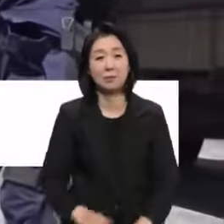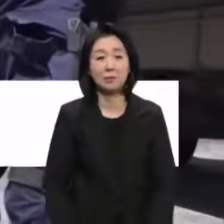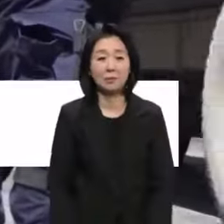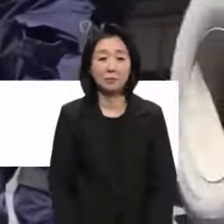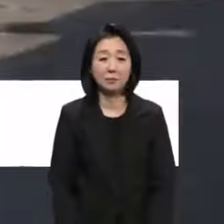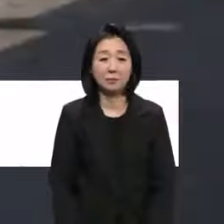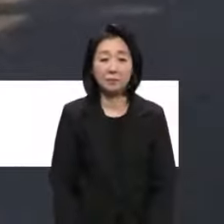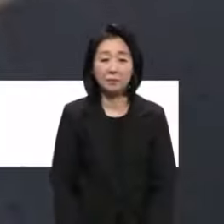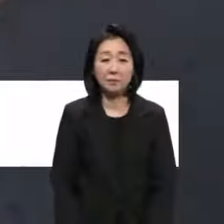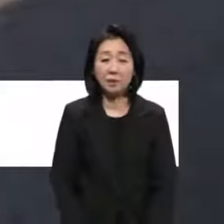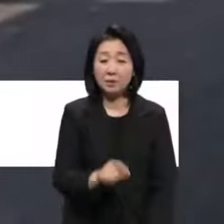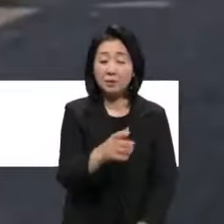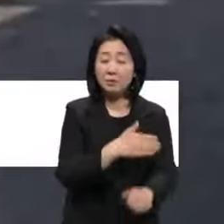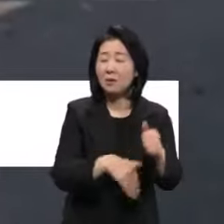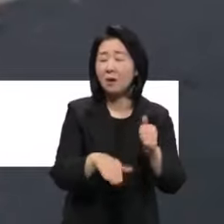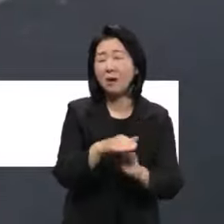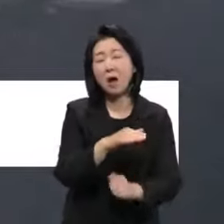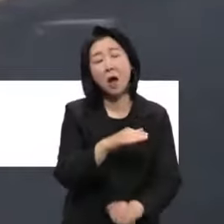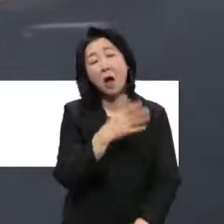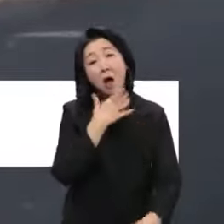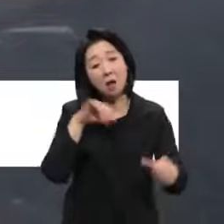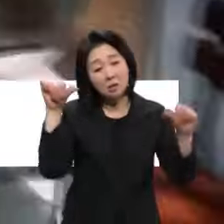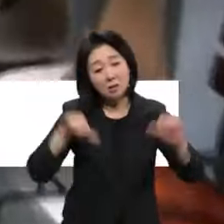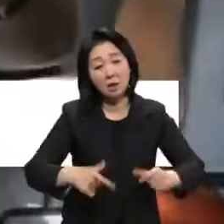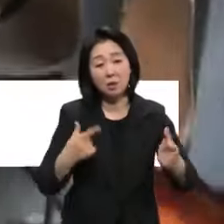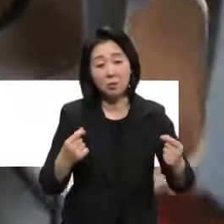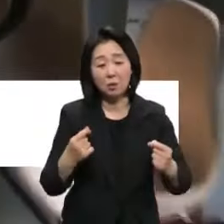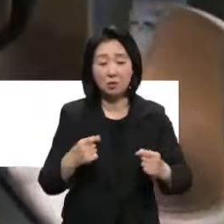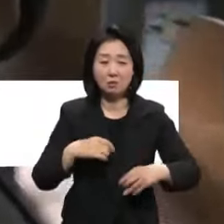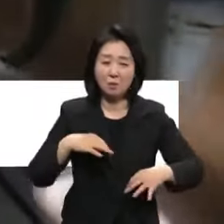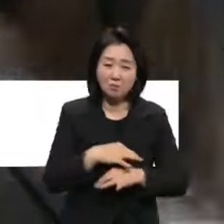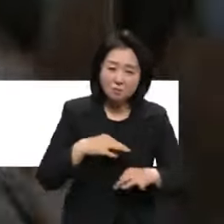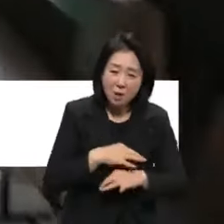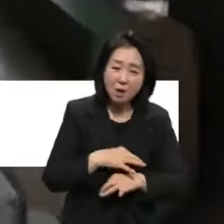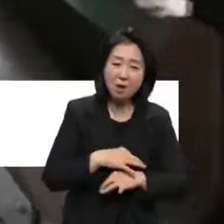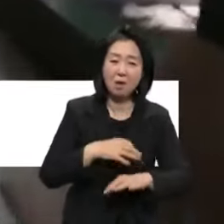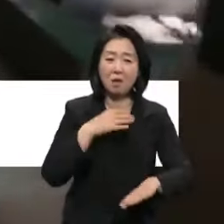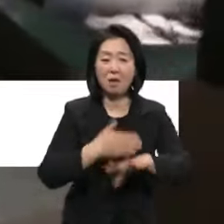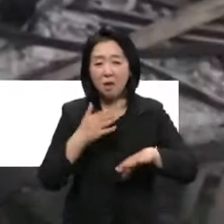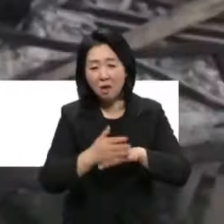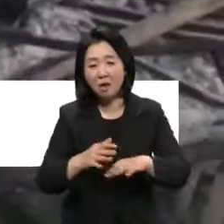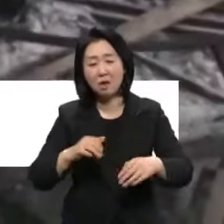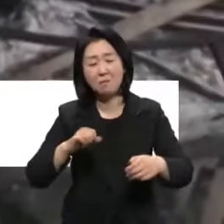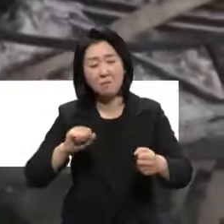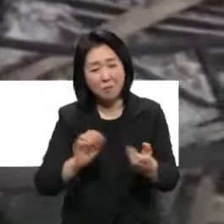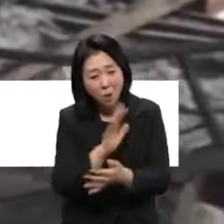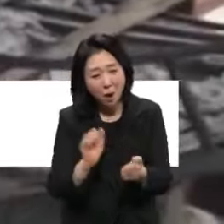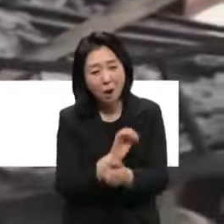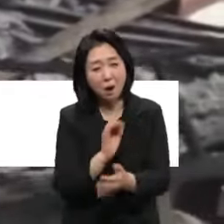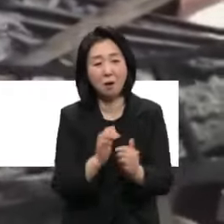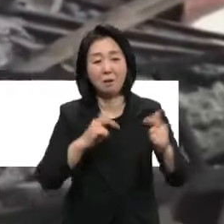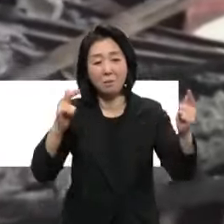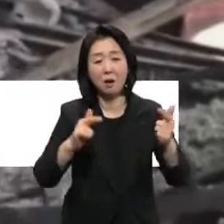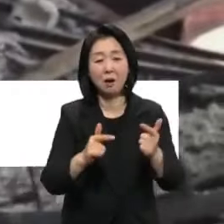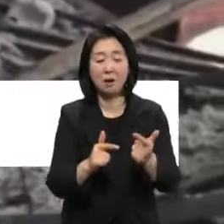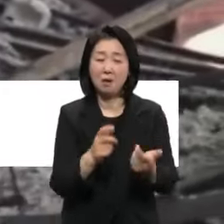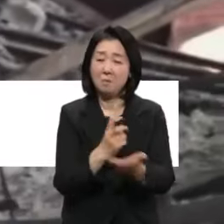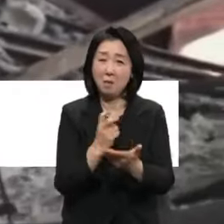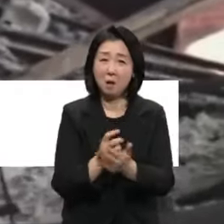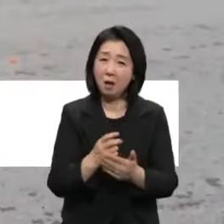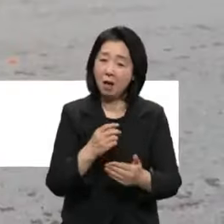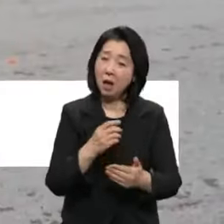situation in Haiti is cataclysmic. Corruption, impunity and poor governance compounded by increasing levels of gang violence